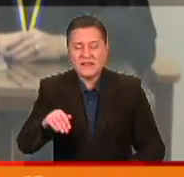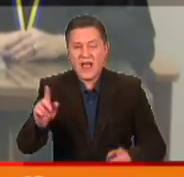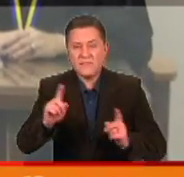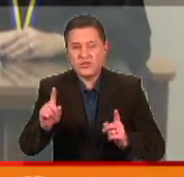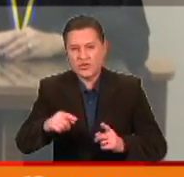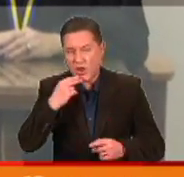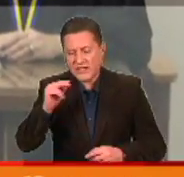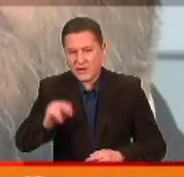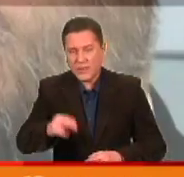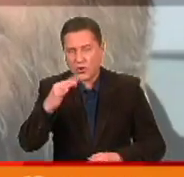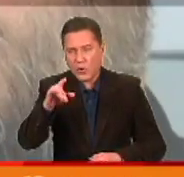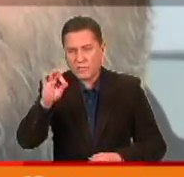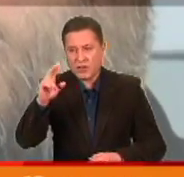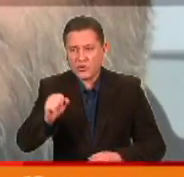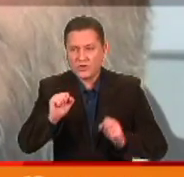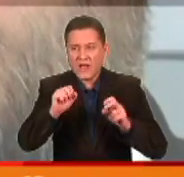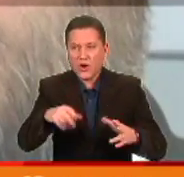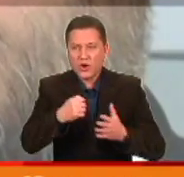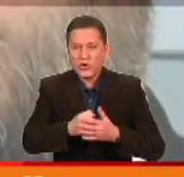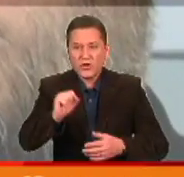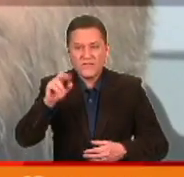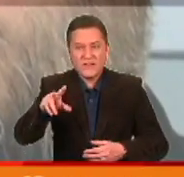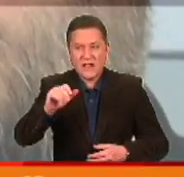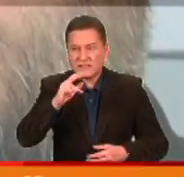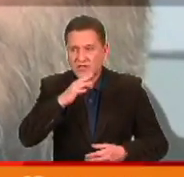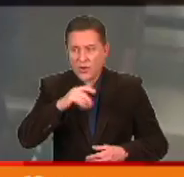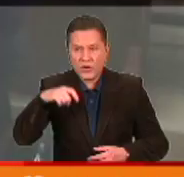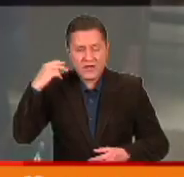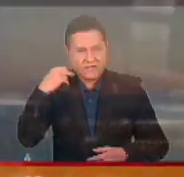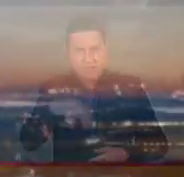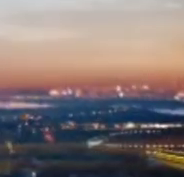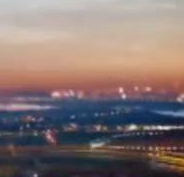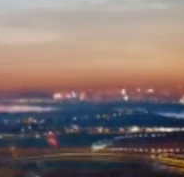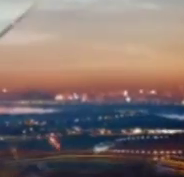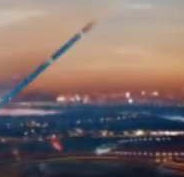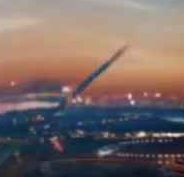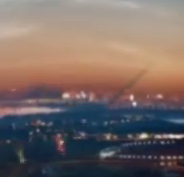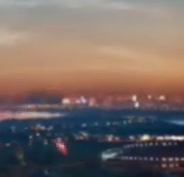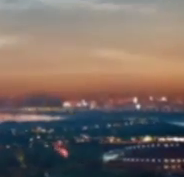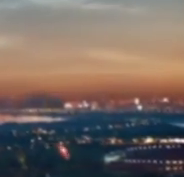інкримінує Добкіну, депутатові загрожує до 12 років неволі з конфіскацією майна.